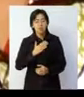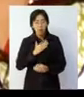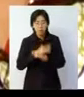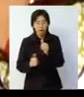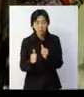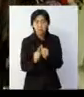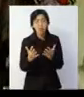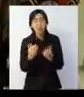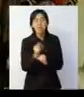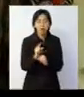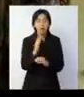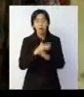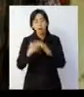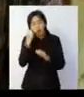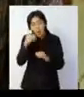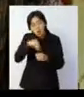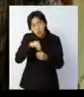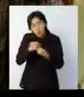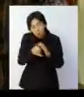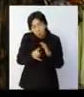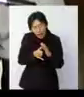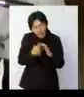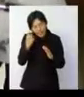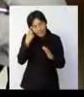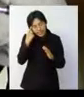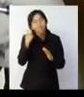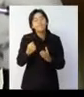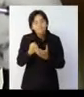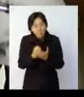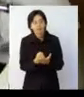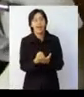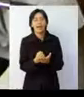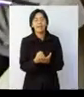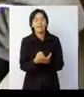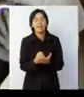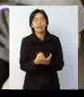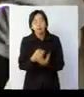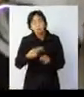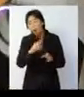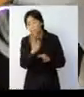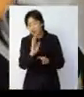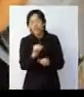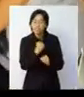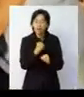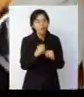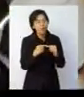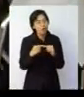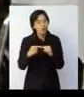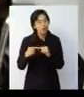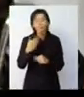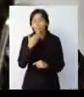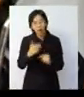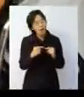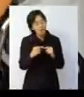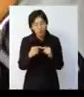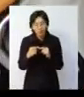ไม่ไปทำแล้วเขาจะทำไงเขาก็ออกไม่ได้เราก็ต้องคิดถึงข้อนี้ไงเราก็ถึงทิ้งไม่ได้เนี่ยเราก็ต้องทำตลอดเนี่ย